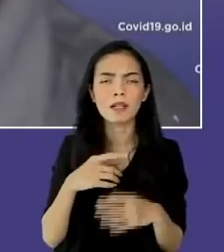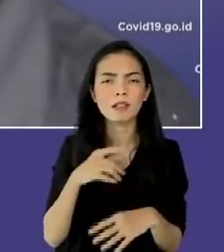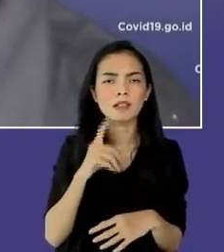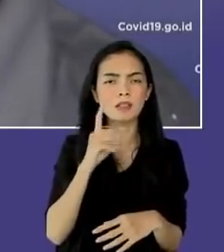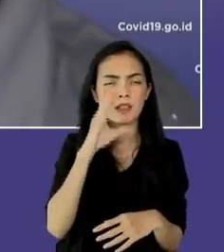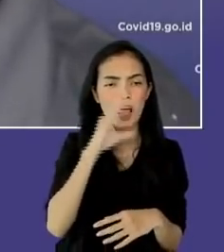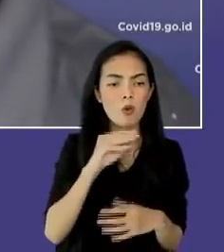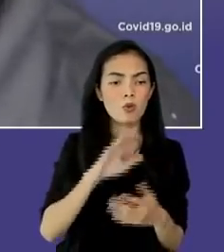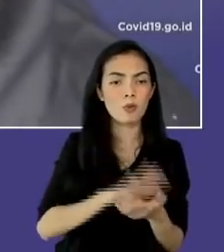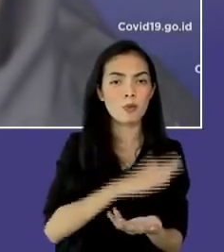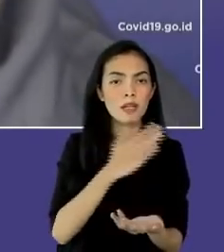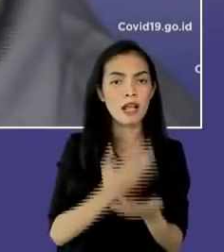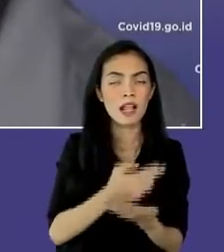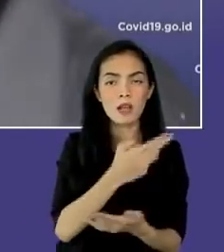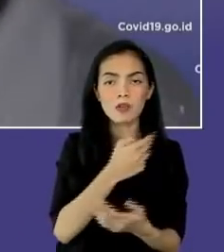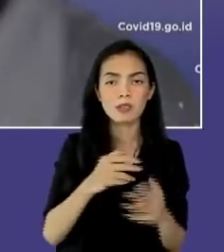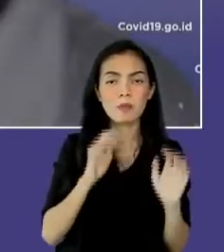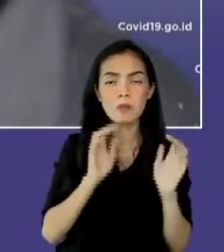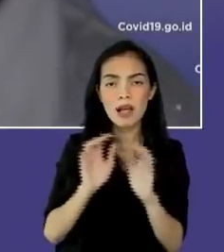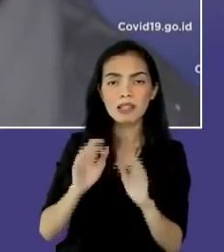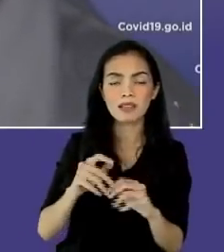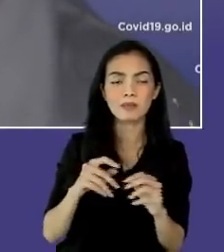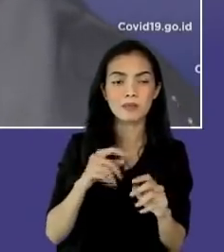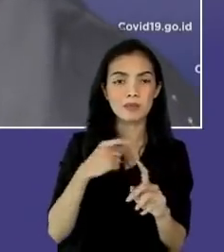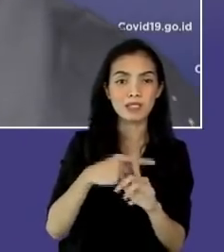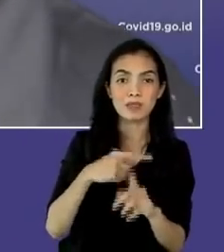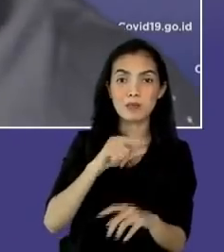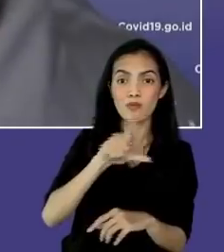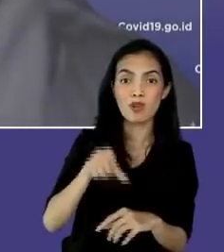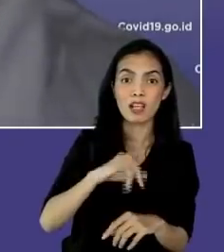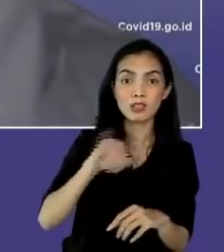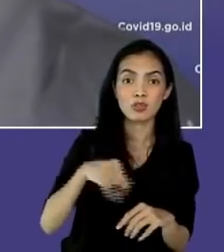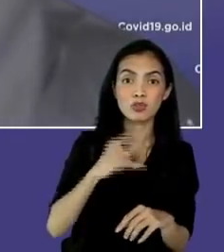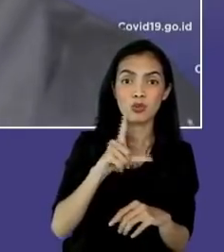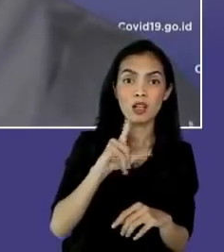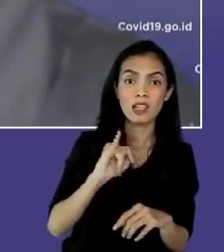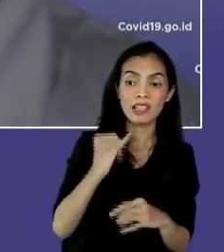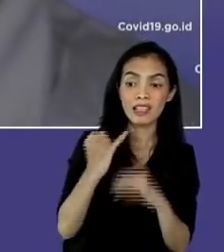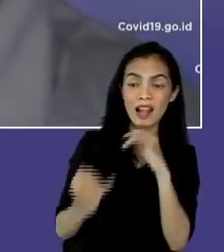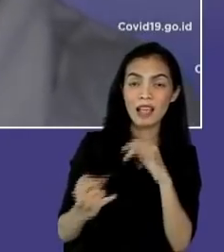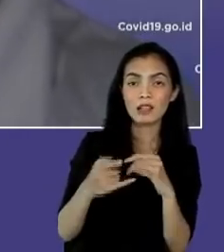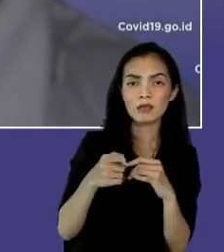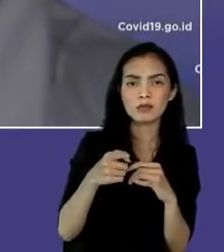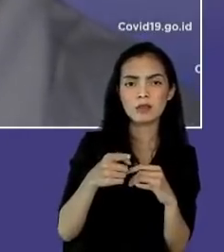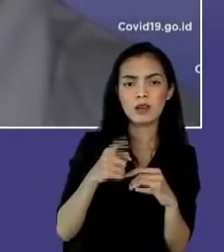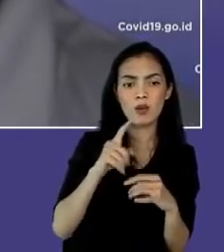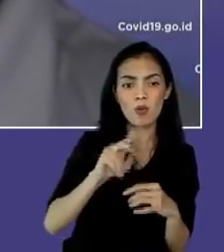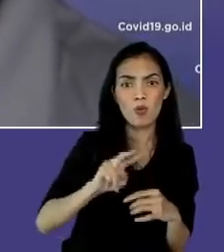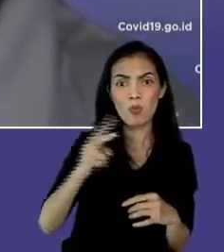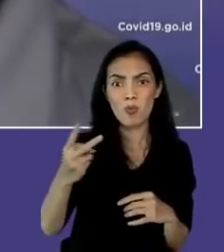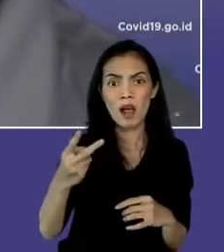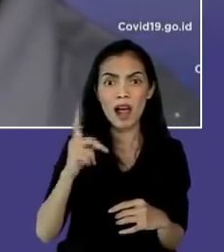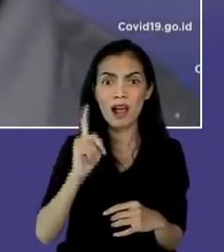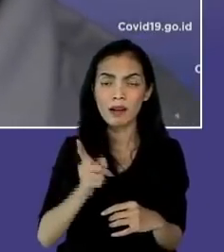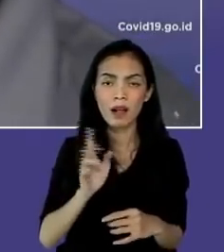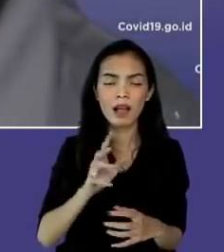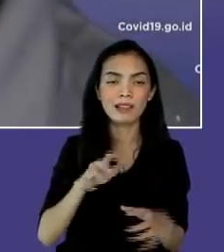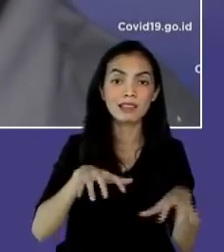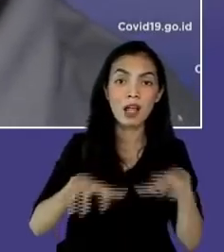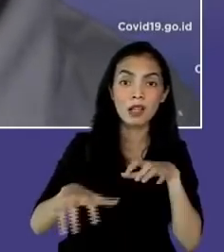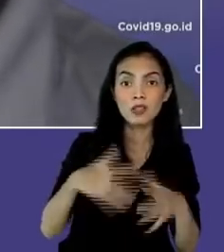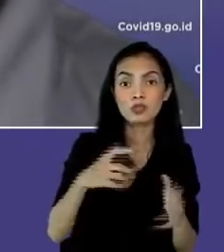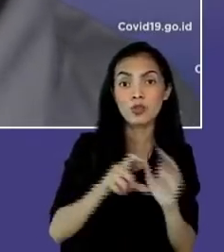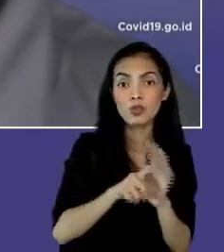ngerti ini tinggi banget, apalagi di minggu terakhir Juli itu ya, adakah yang akan dirubah? Apakah strategi tambahan atau